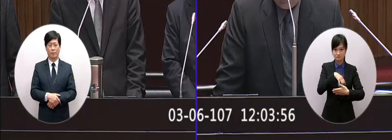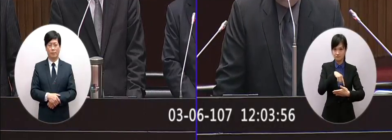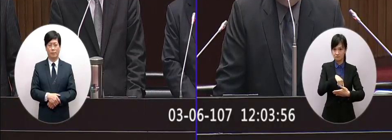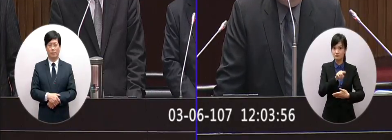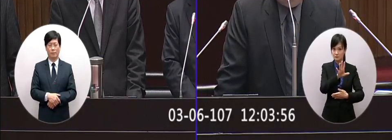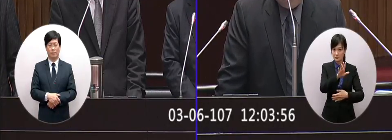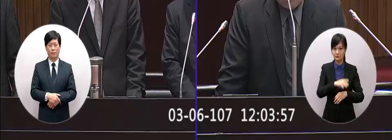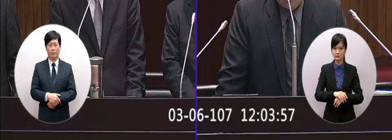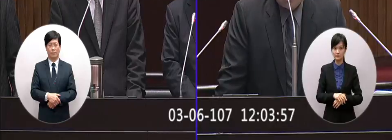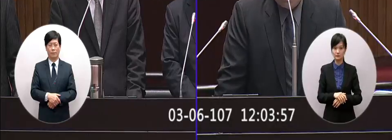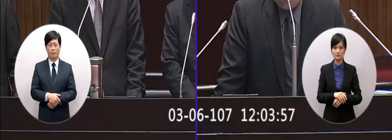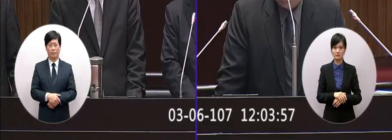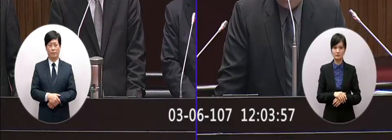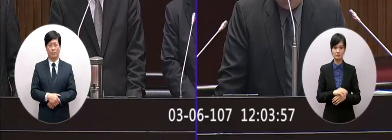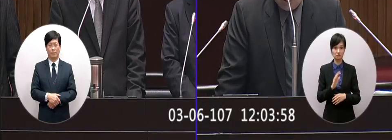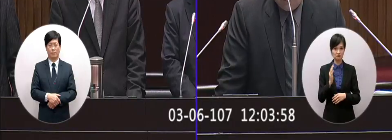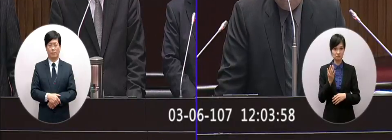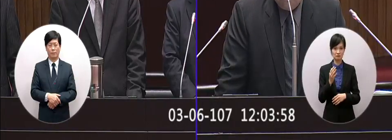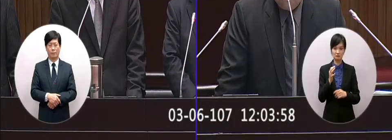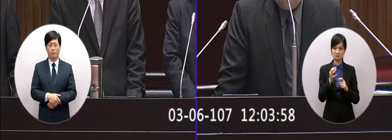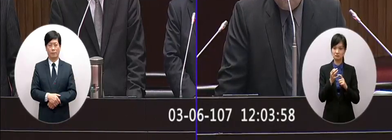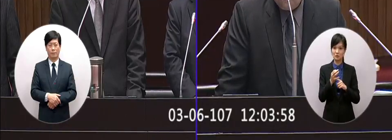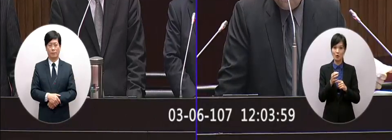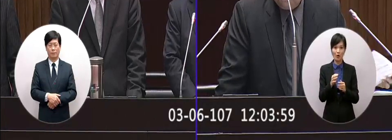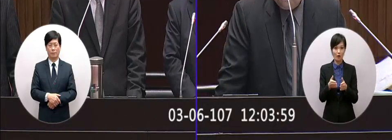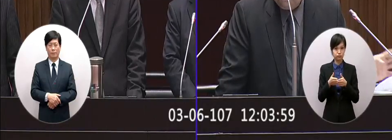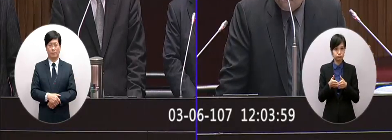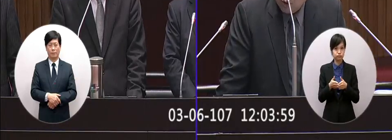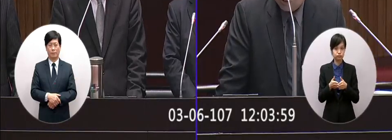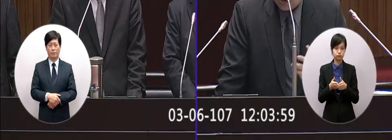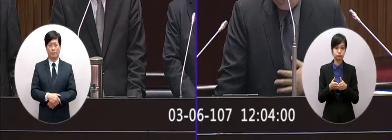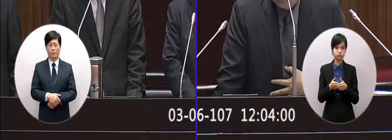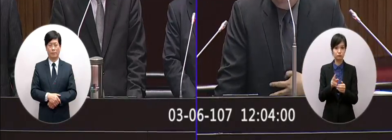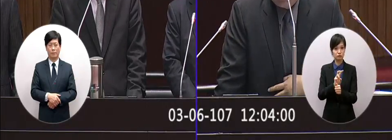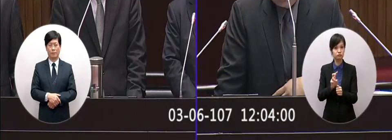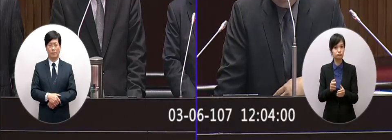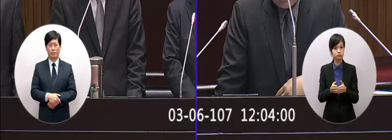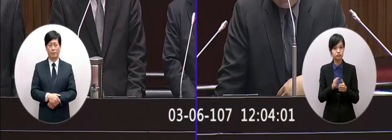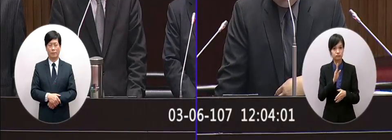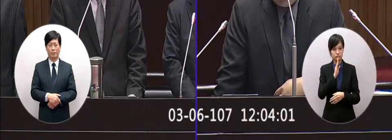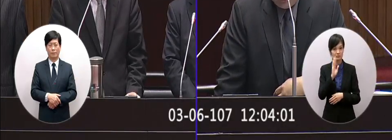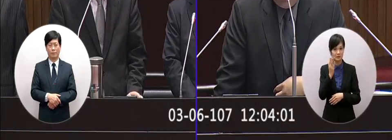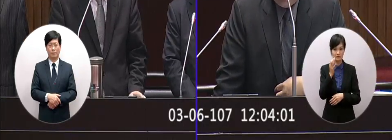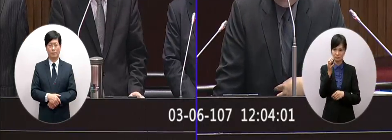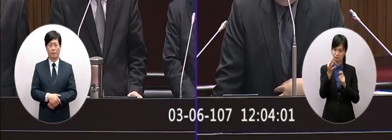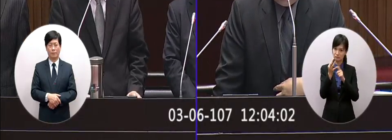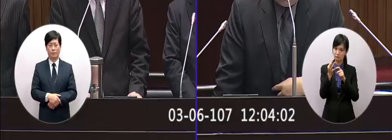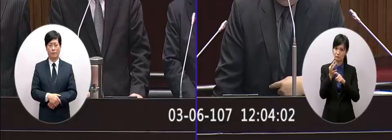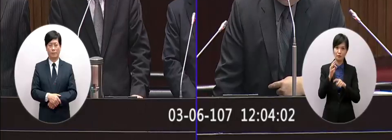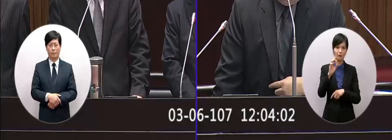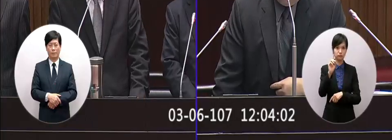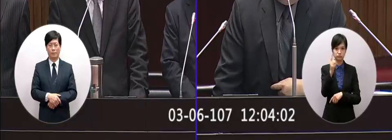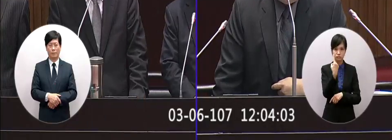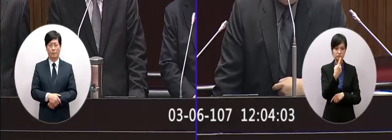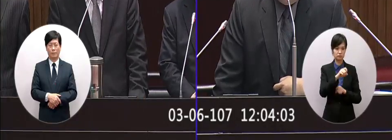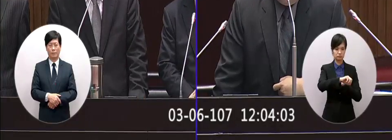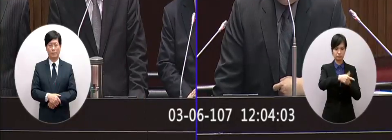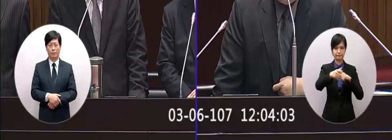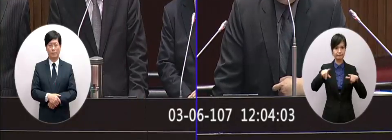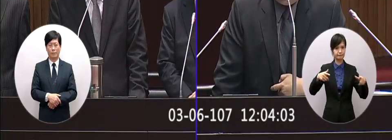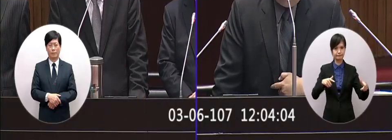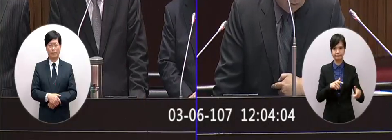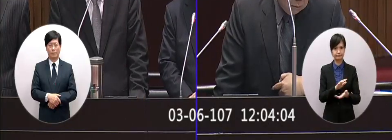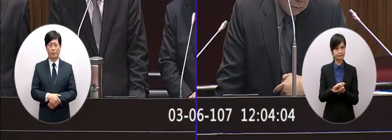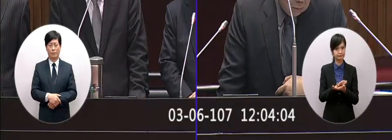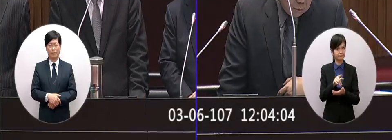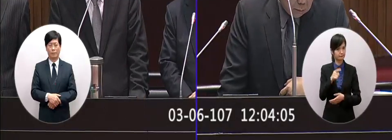求，但是我们的经费状况是不同的。我不晓得就是说院长对于这样子的就是说情况，您认